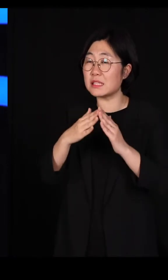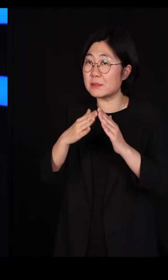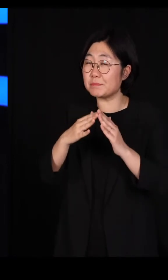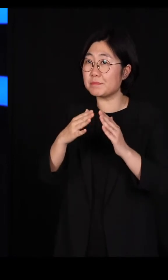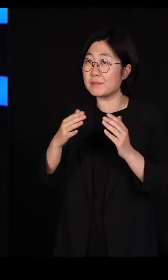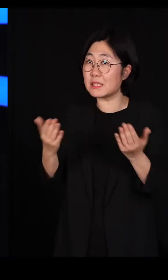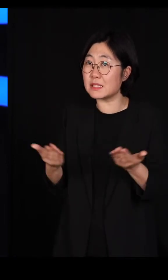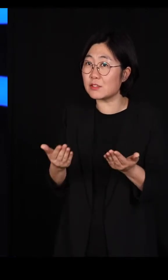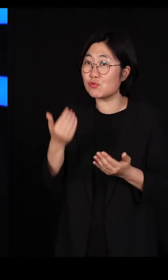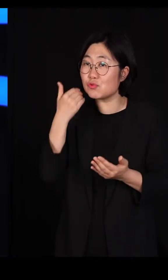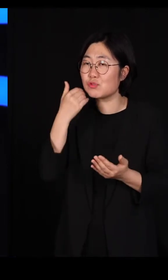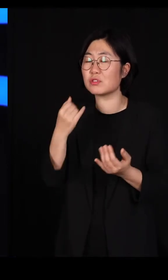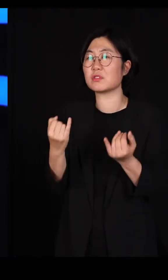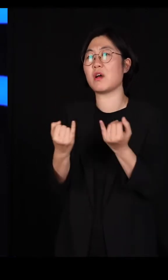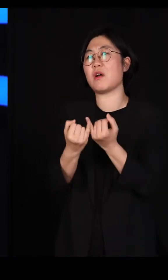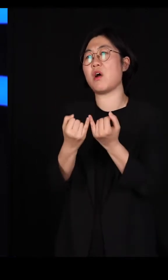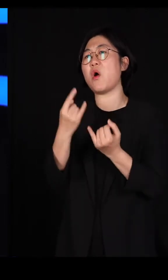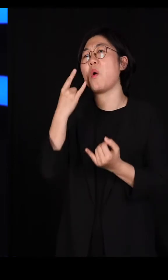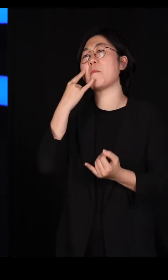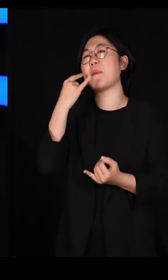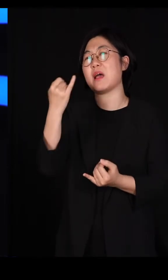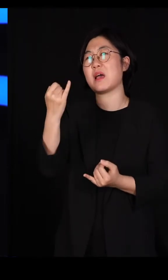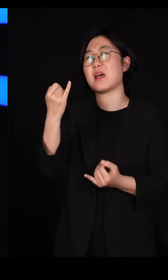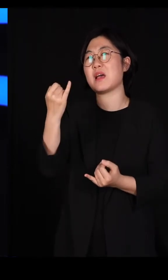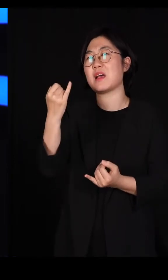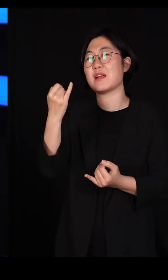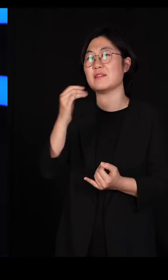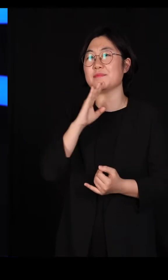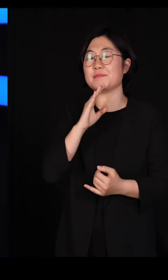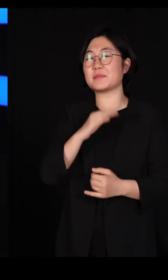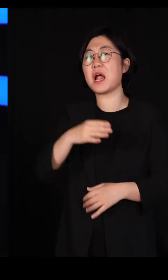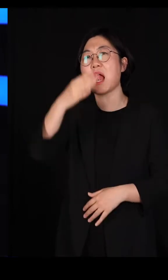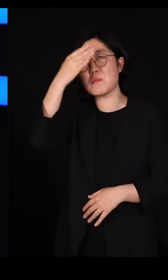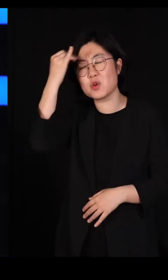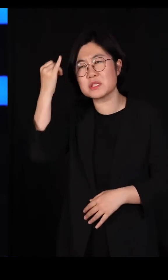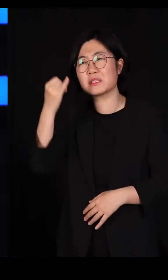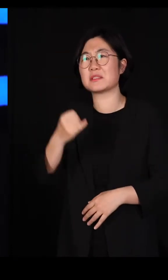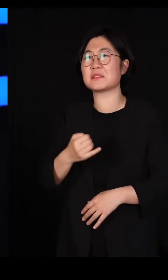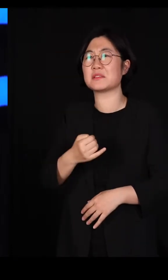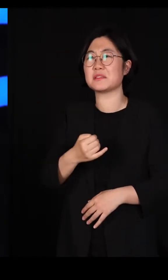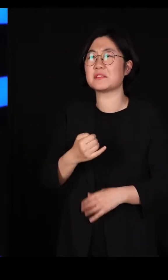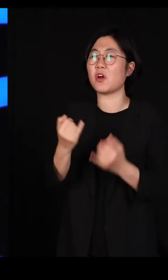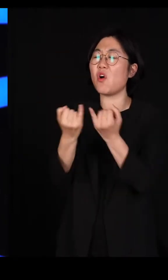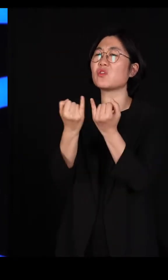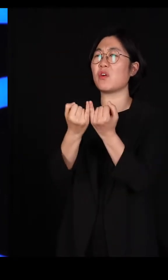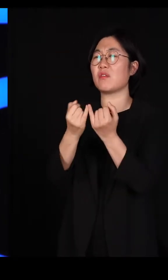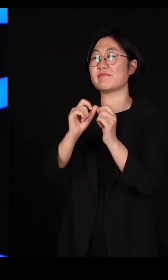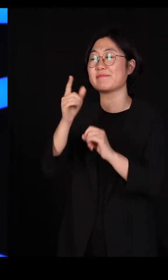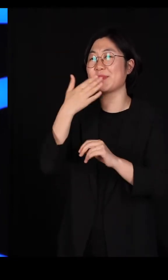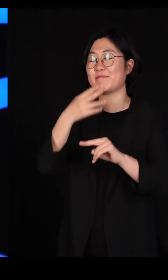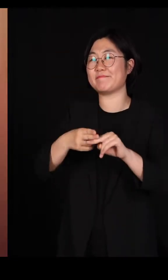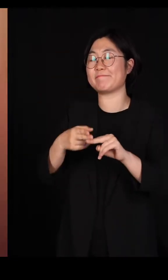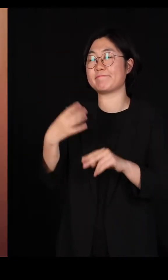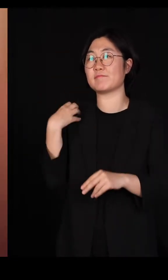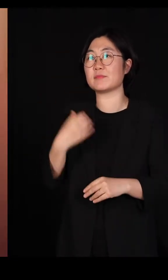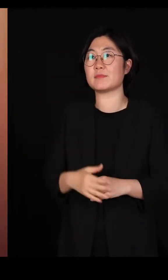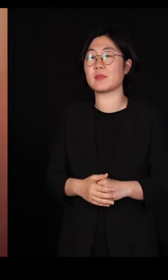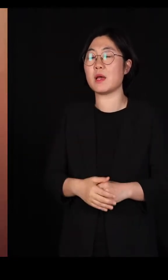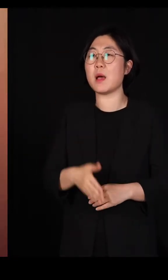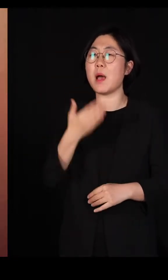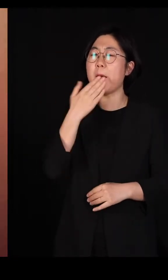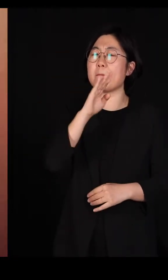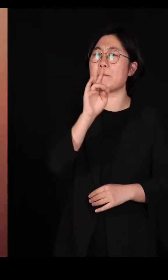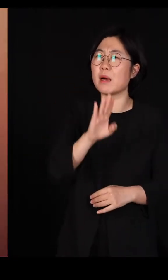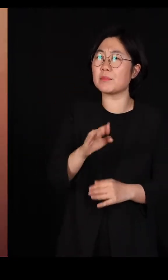대체로 엄마가, 여성이, 뭐 할머니든 주로 여성이 밥을 합니다. 예.